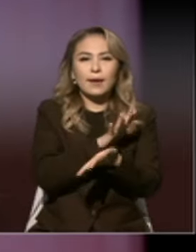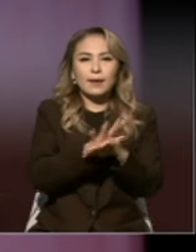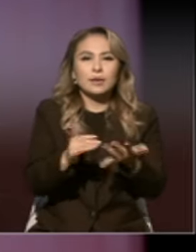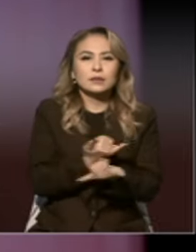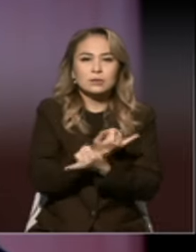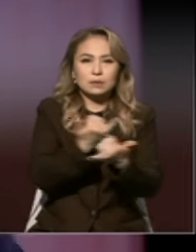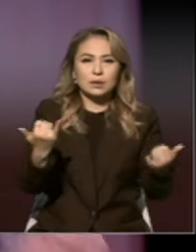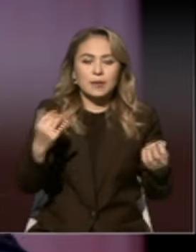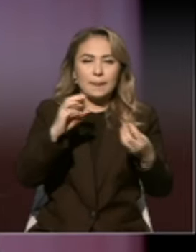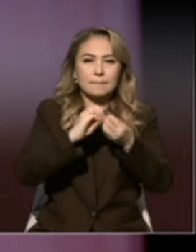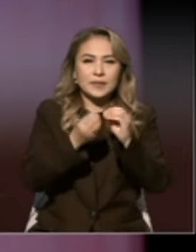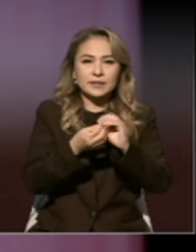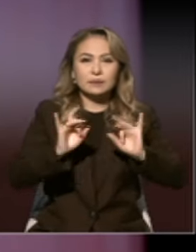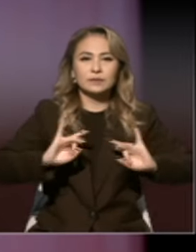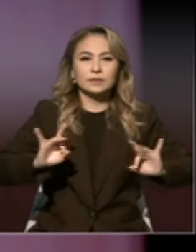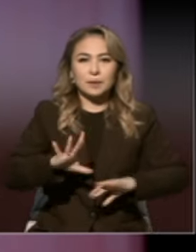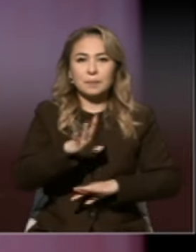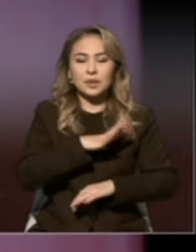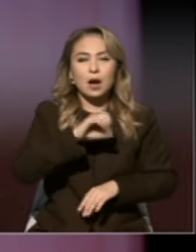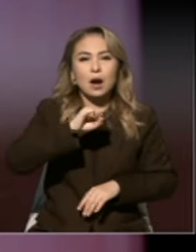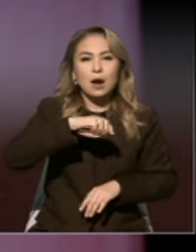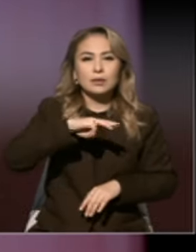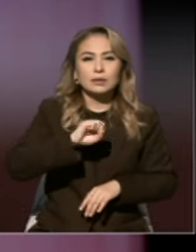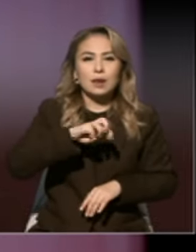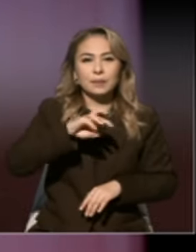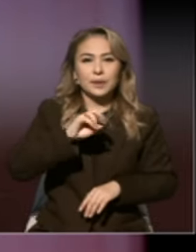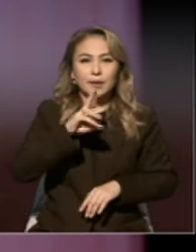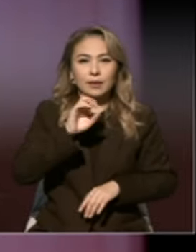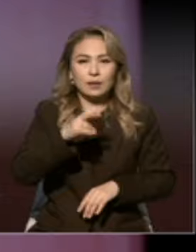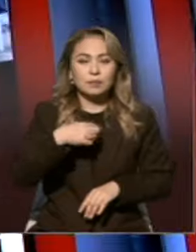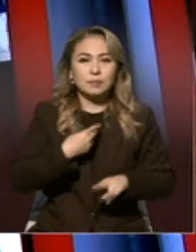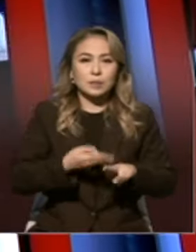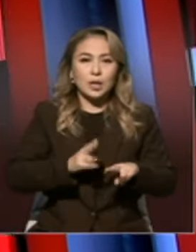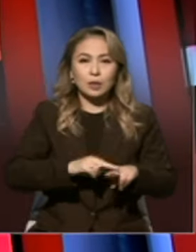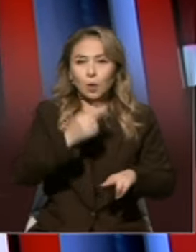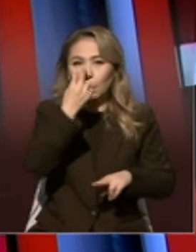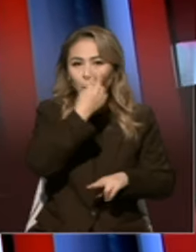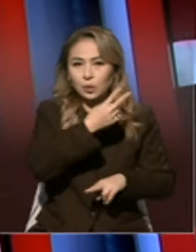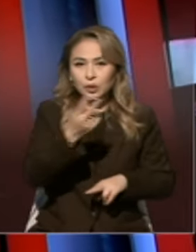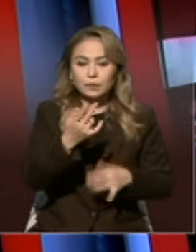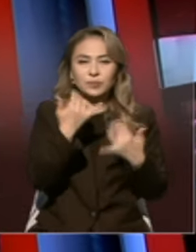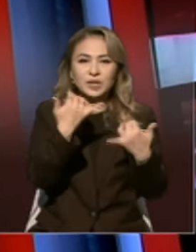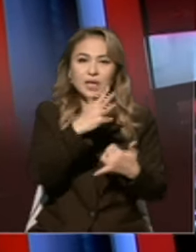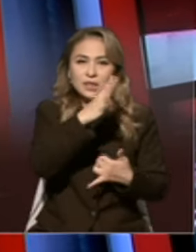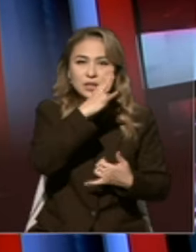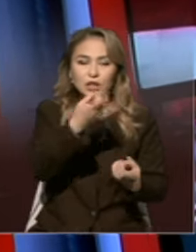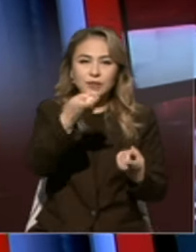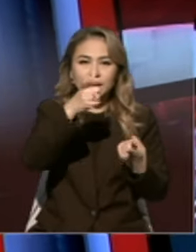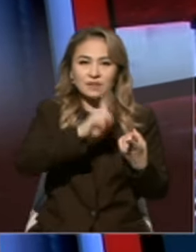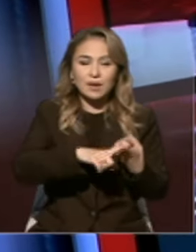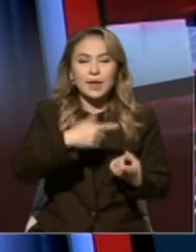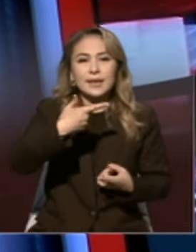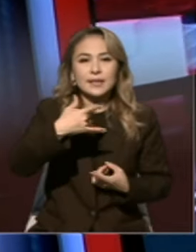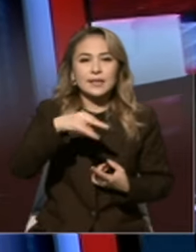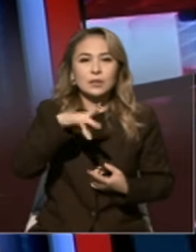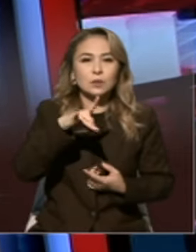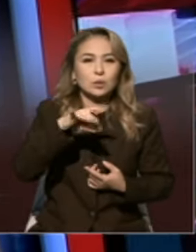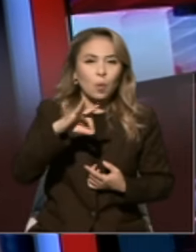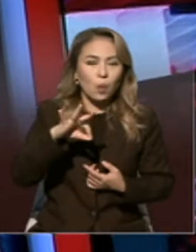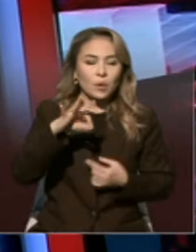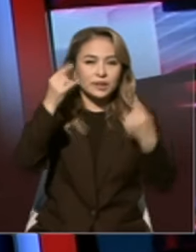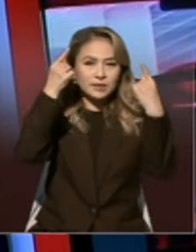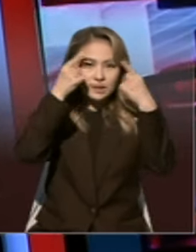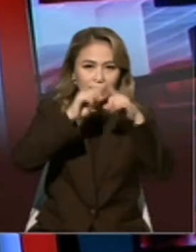туралы қарастырылған болатын атамекенде. Сонда менің көргенім, қазіргі жағдайға сай гидротехниктер,